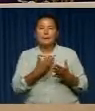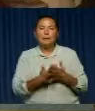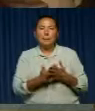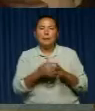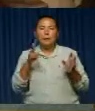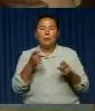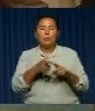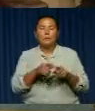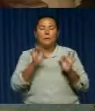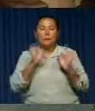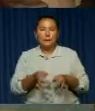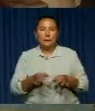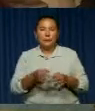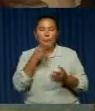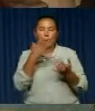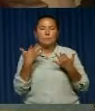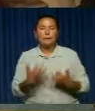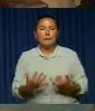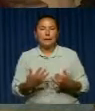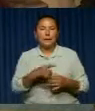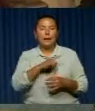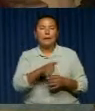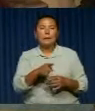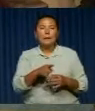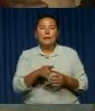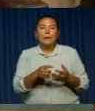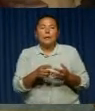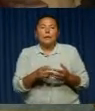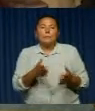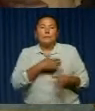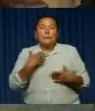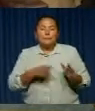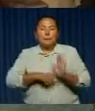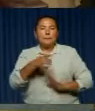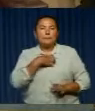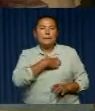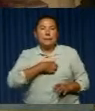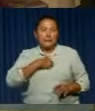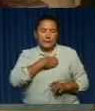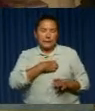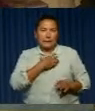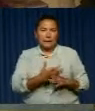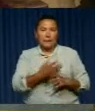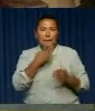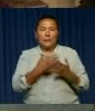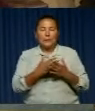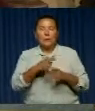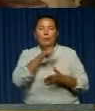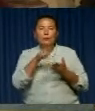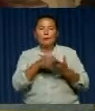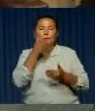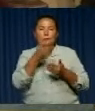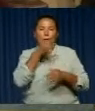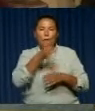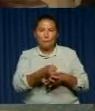өте өзекті. Көрермендерден келіп жатқан хаттардың шеті жоқ. Біздің басты міндетіміз сол көрермендердің сұрақтарына жауап беру ғой.